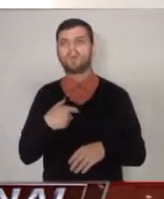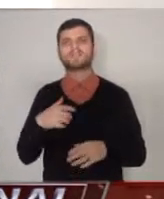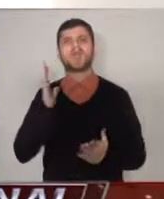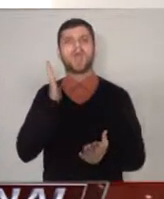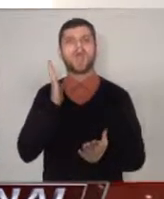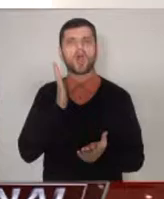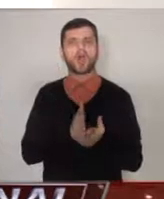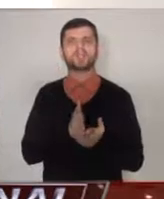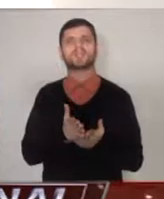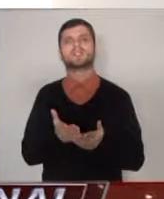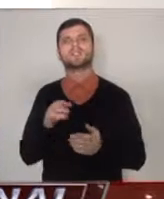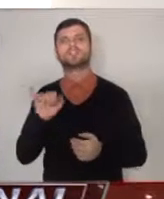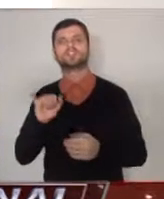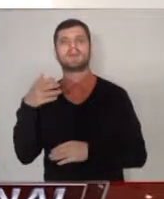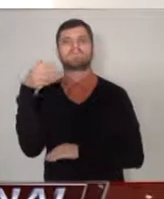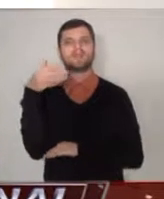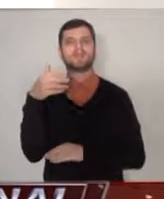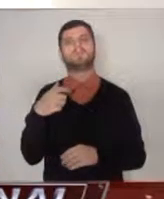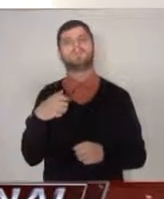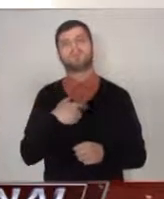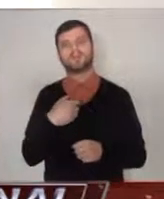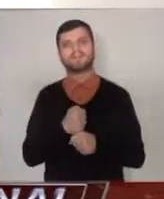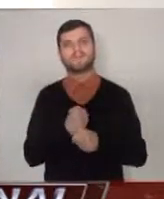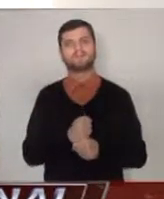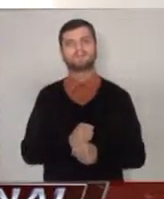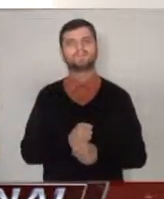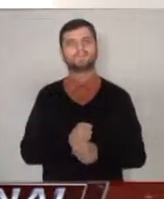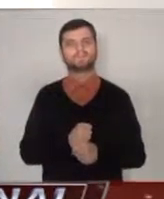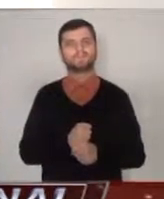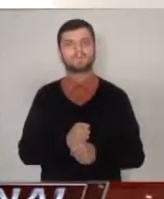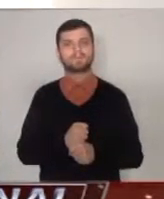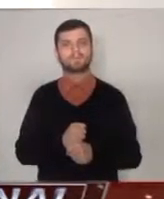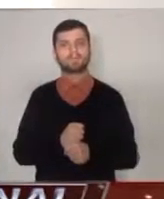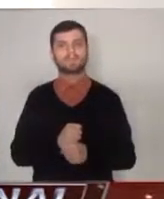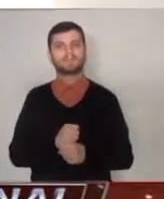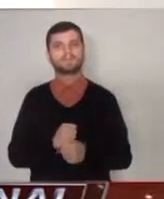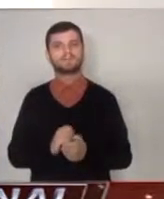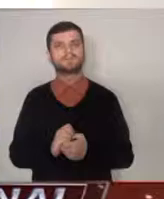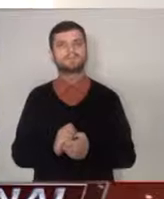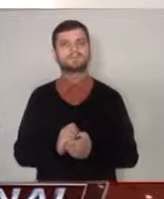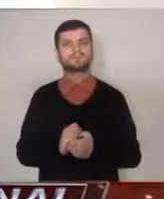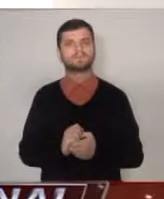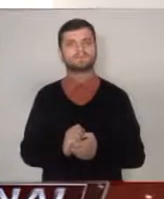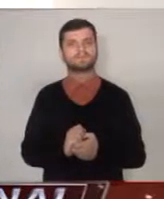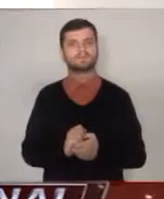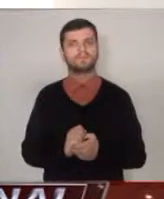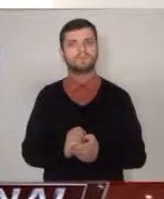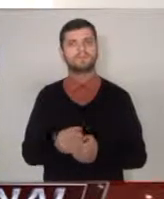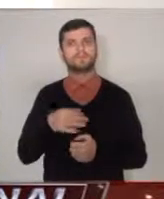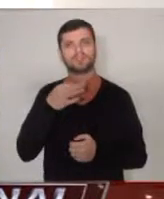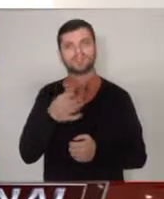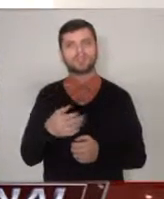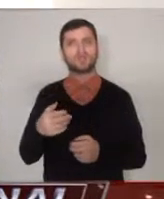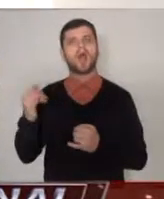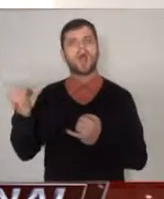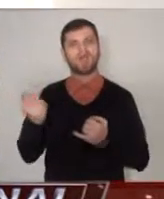selecție pe care le verifică și cei de la AFIR, acum, nou AFIR, nu PNDR, deci AFIR-ul. Au verificat și ei, au fost da, au